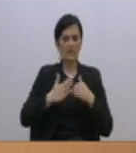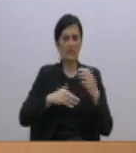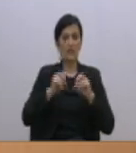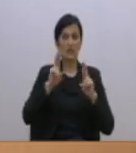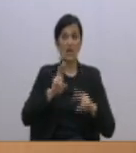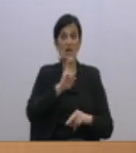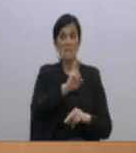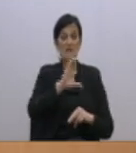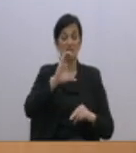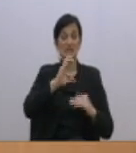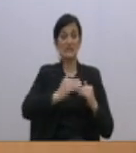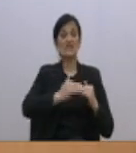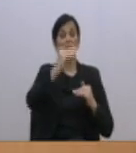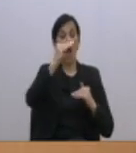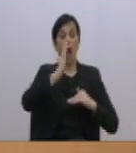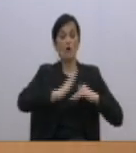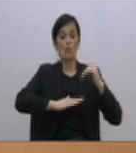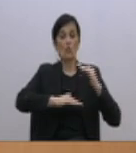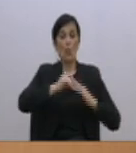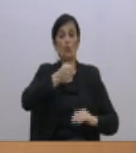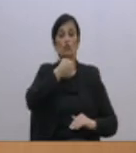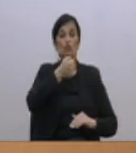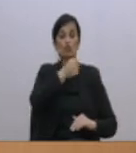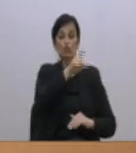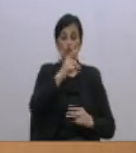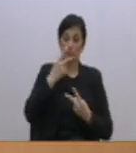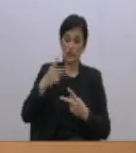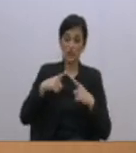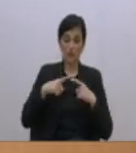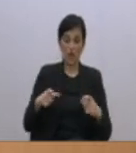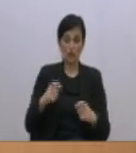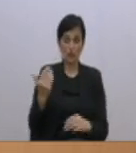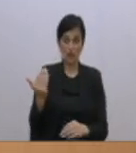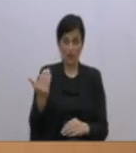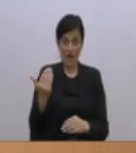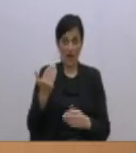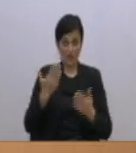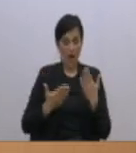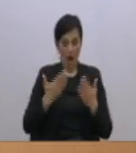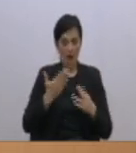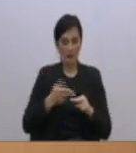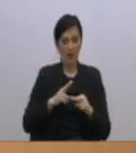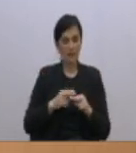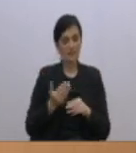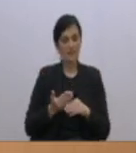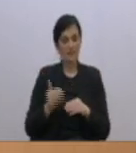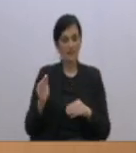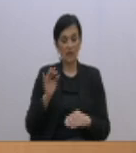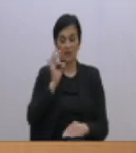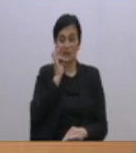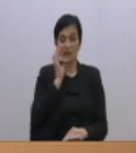მაღალ პროფესიონალურ გამომძიებელ ჟურნალისტებსაც კი შეშურდებოდა თქვენი. ალბათ ამაზე ცალკე პასუხის გაცემა არ